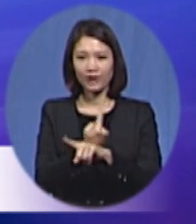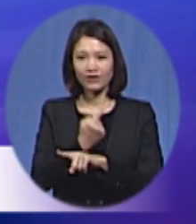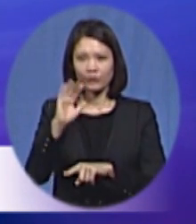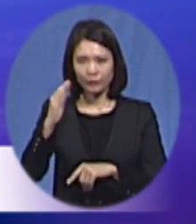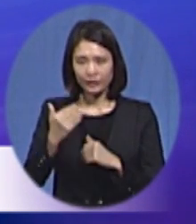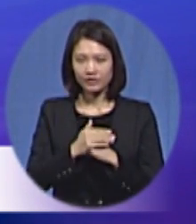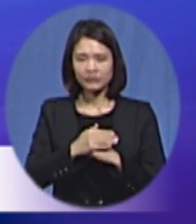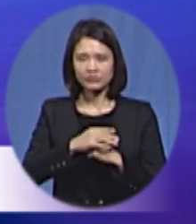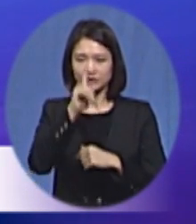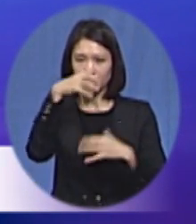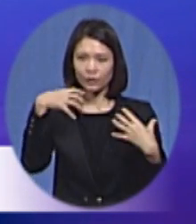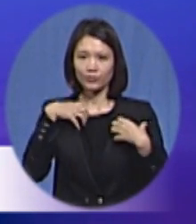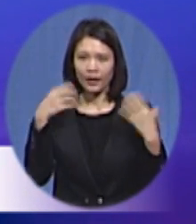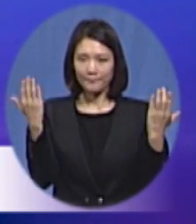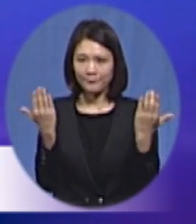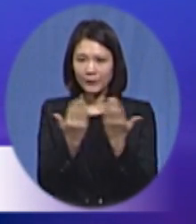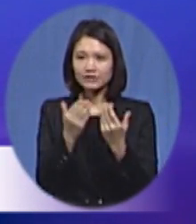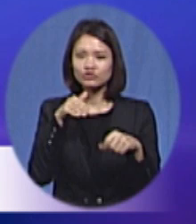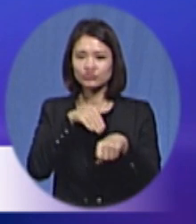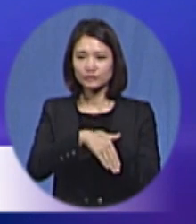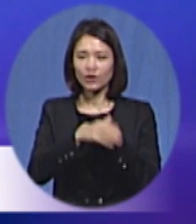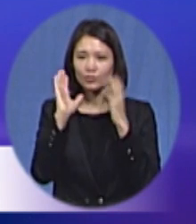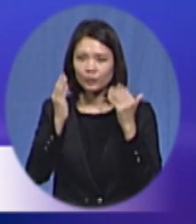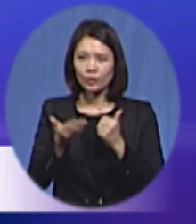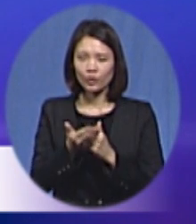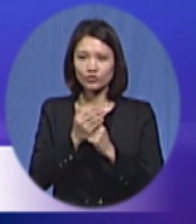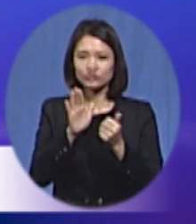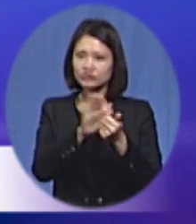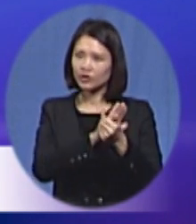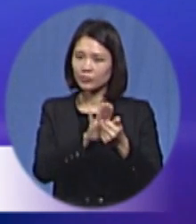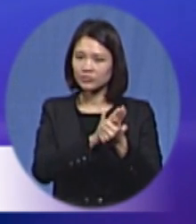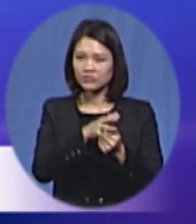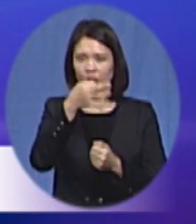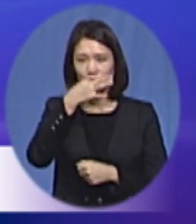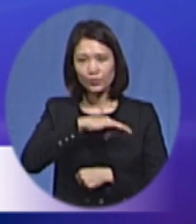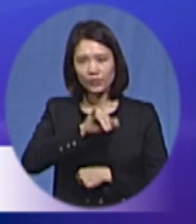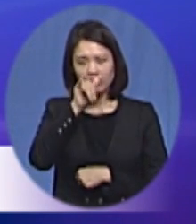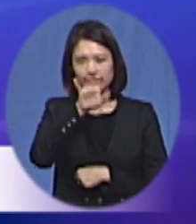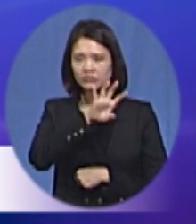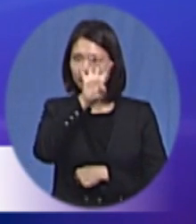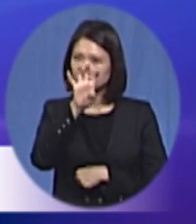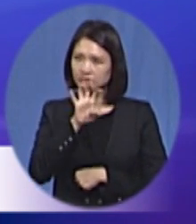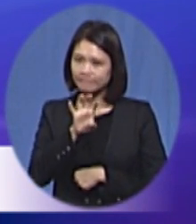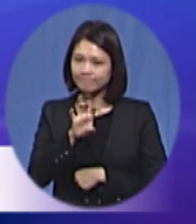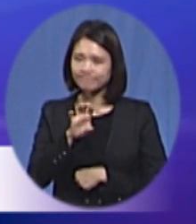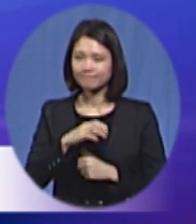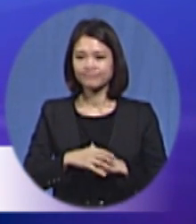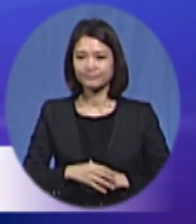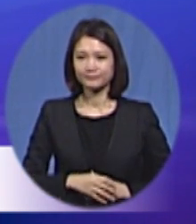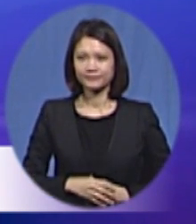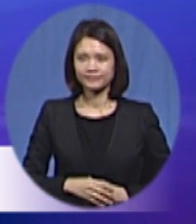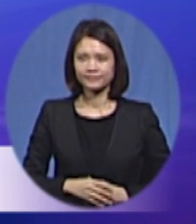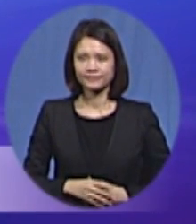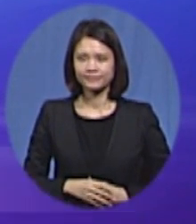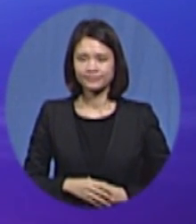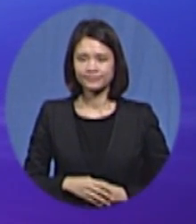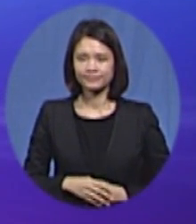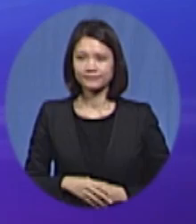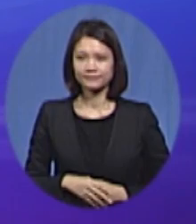그래서 정부가 맞춤형 보육서비스를 내놨는데 얼마나 실효성이 있을지 관심이 쏠립니다. 이솔립